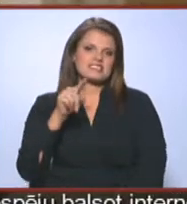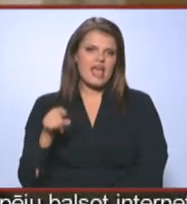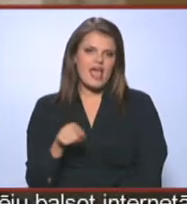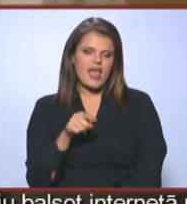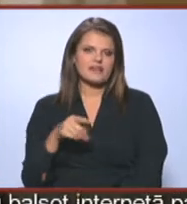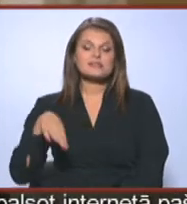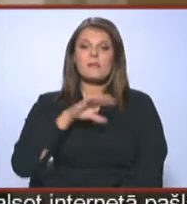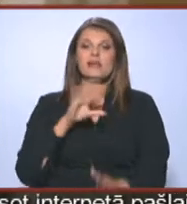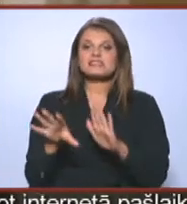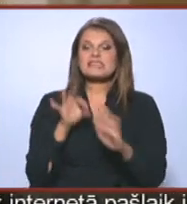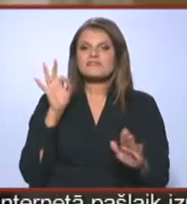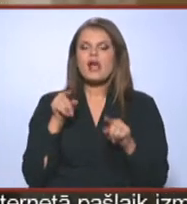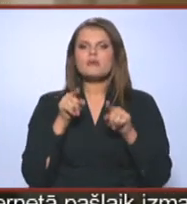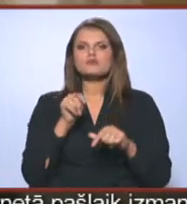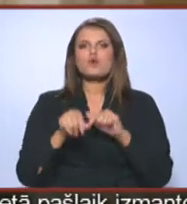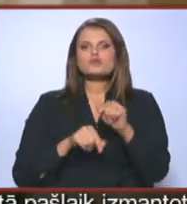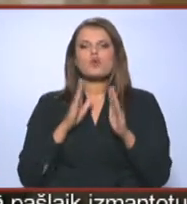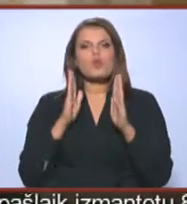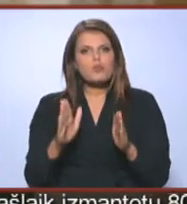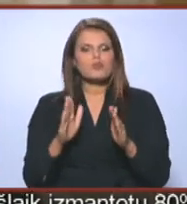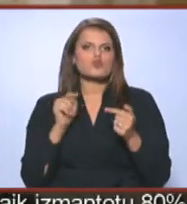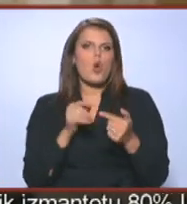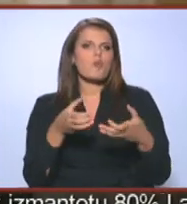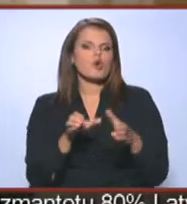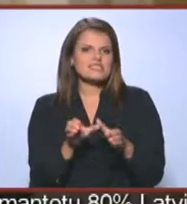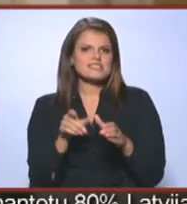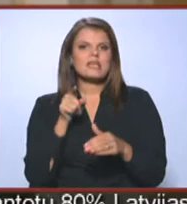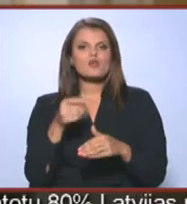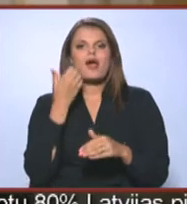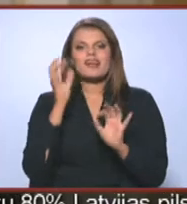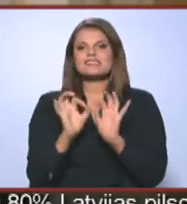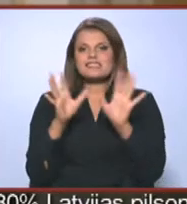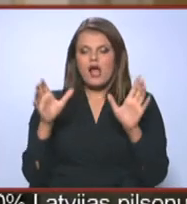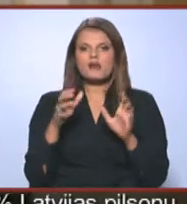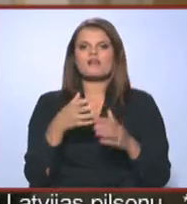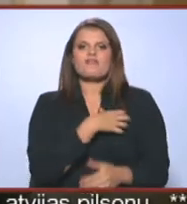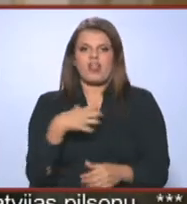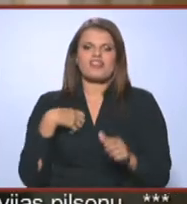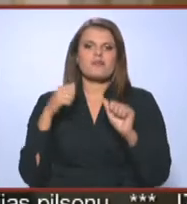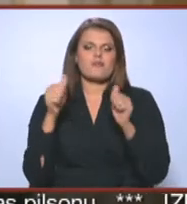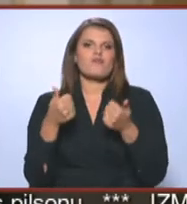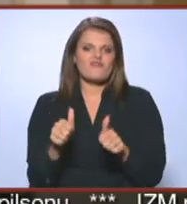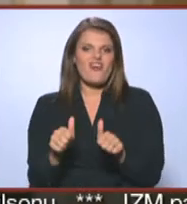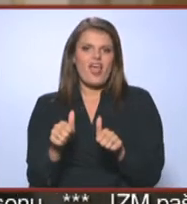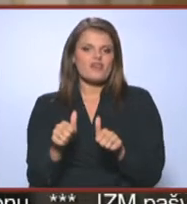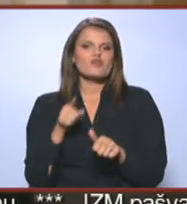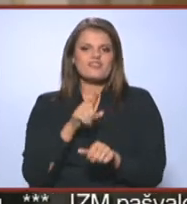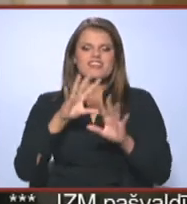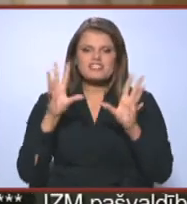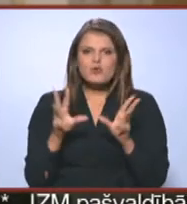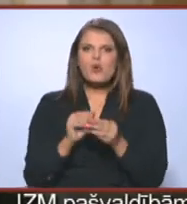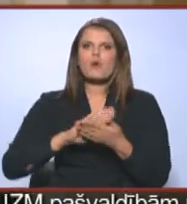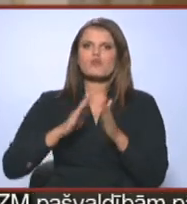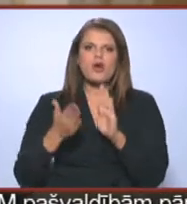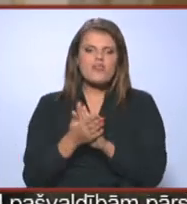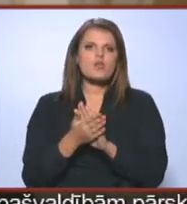Mēs izvēlējāmies to soli būt šeit opozīcijā. To jau, kad sāk šo valdību veidot, tur jau viņi visi kopā novienojās,